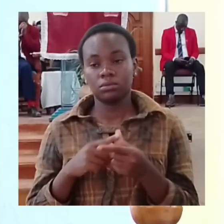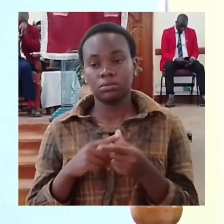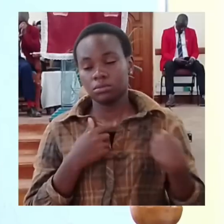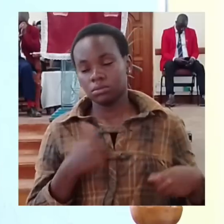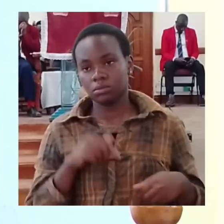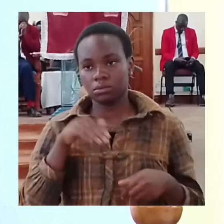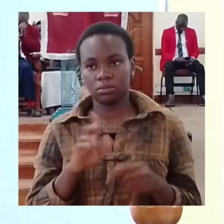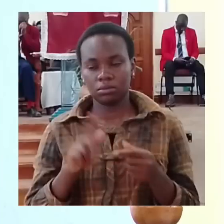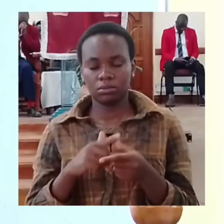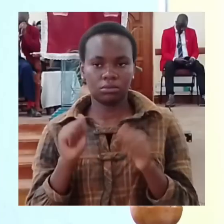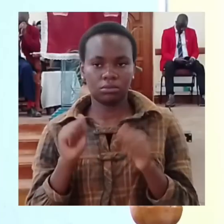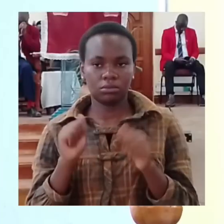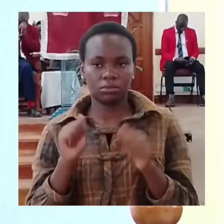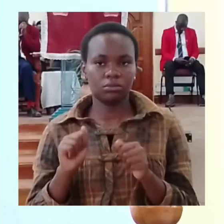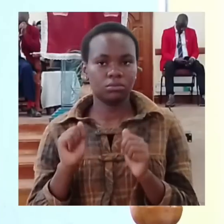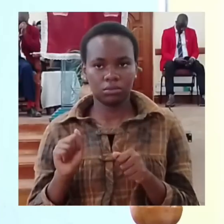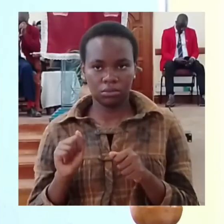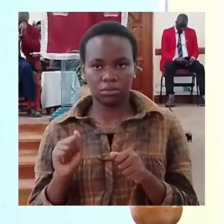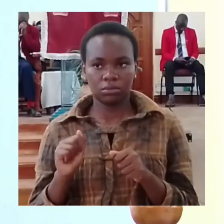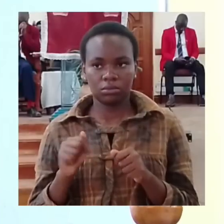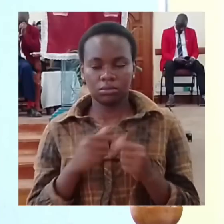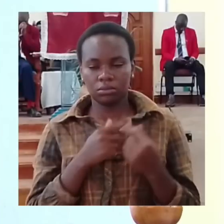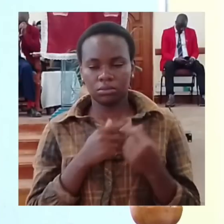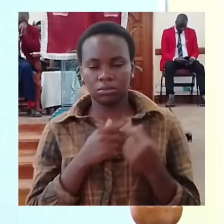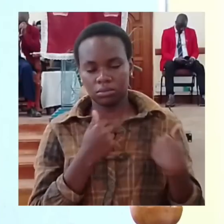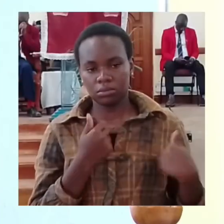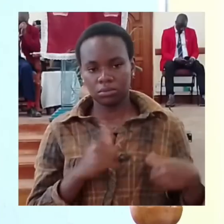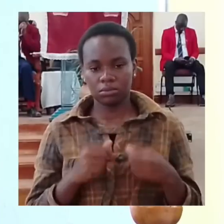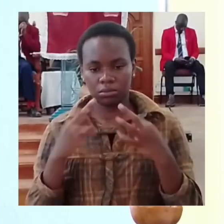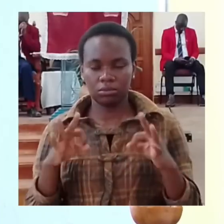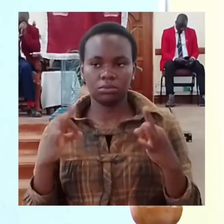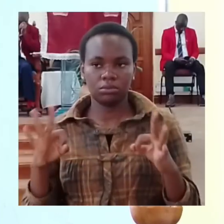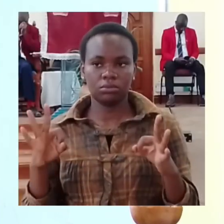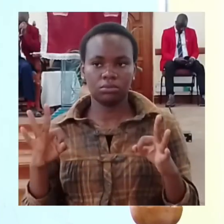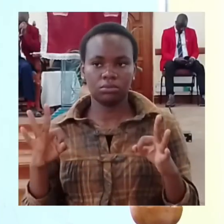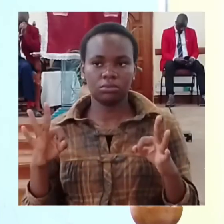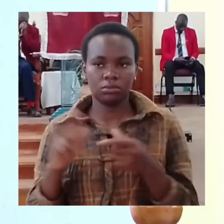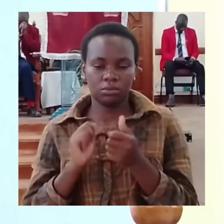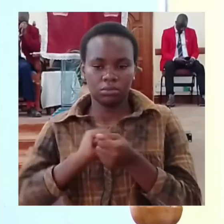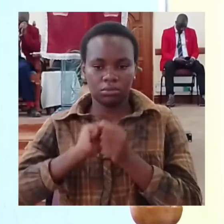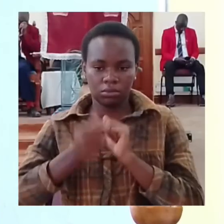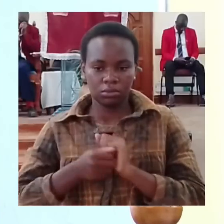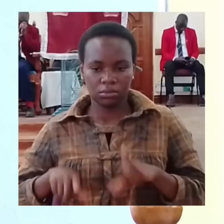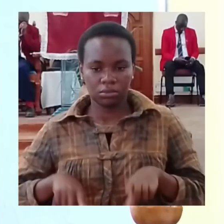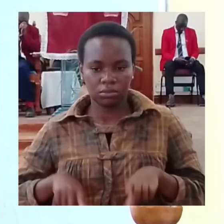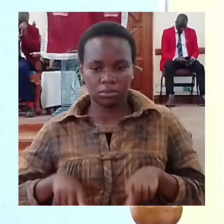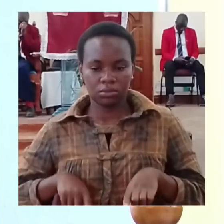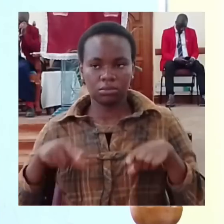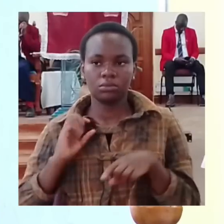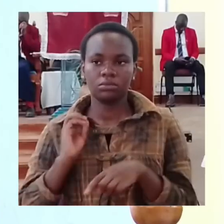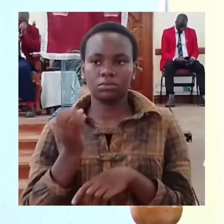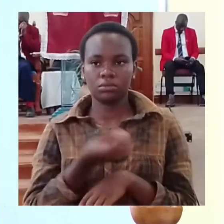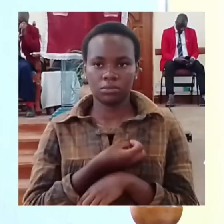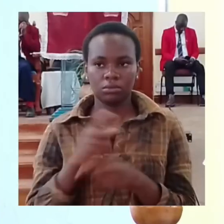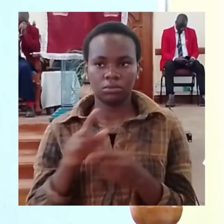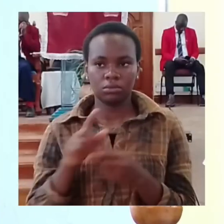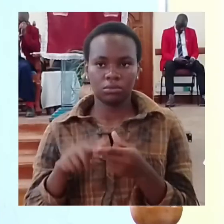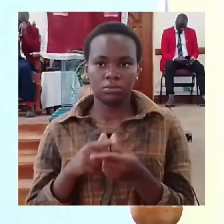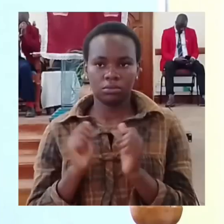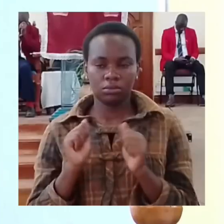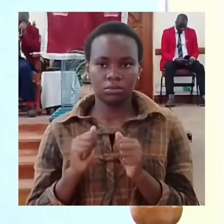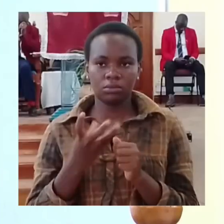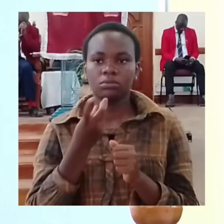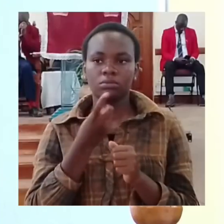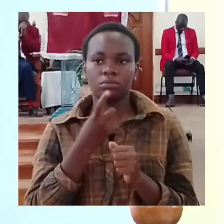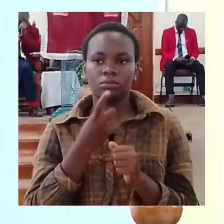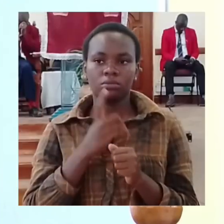yaku Ngai niyo twirireirie, ngoro iria erekagira tugarure miturire itu Mwathani, na nigetha